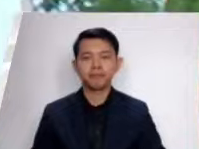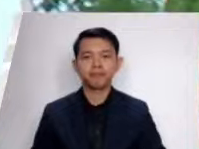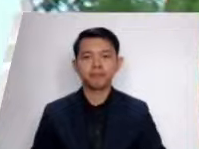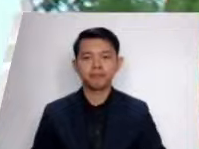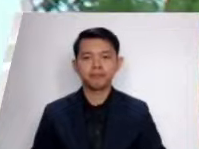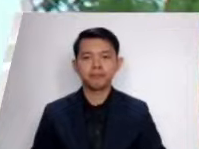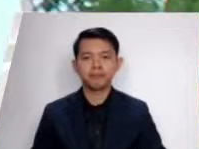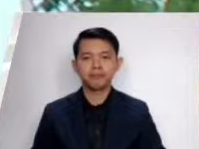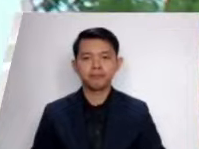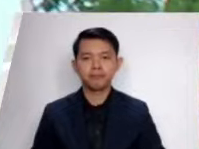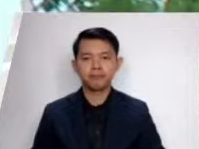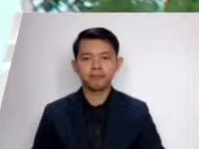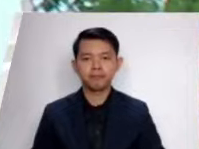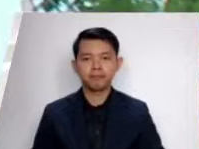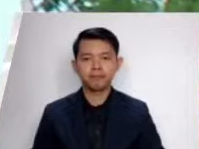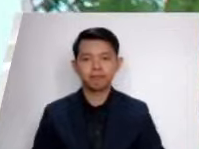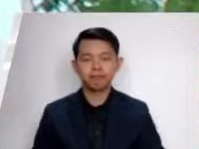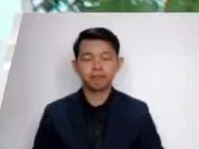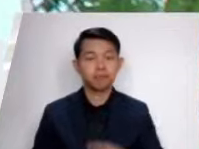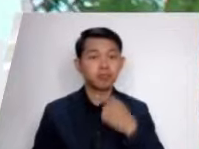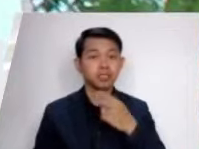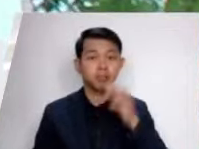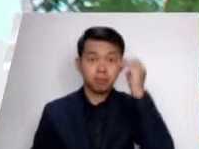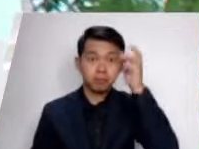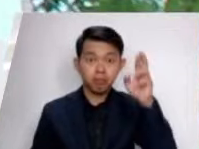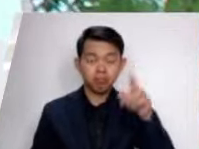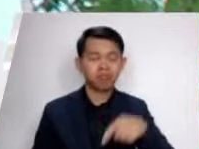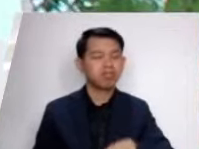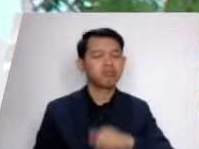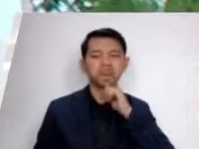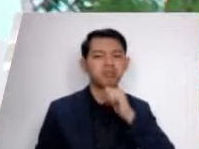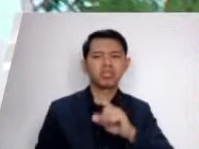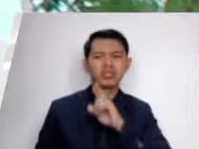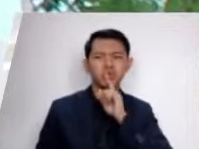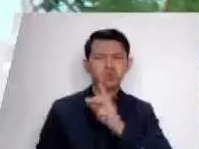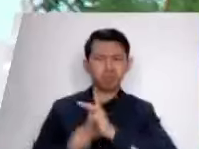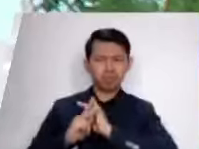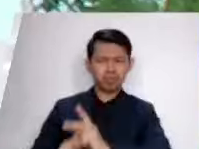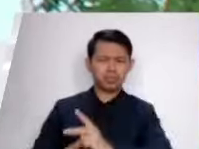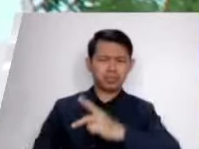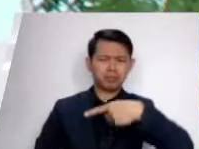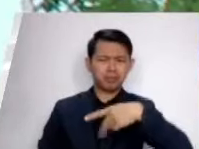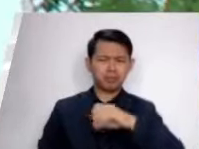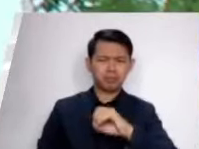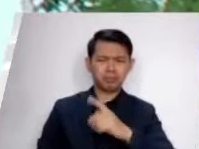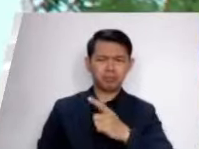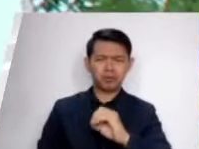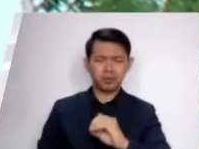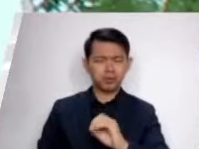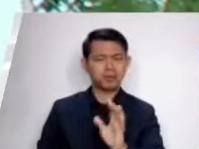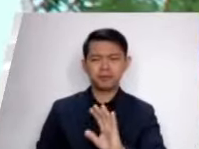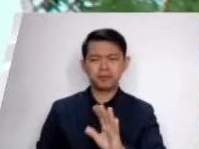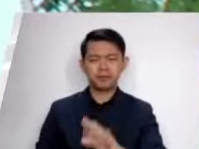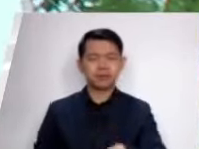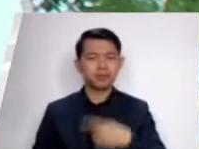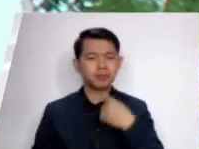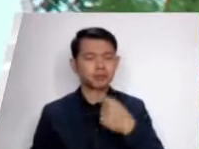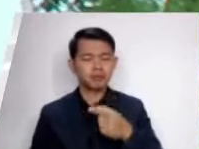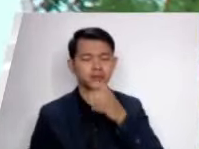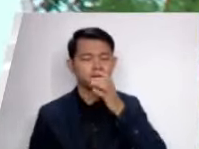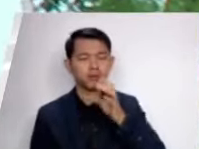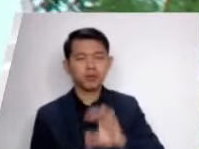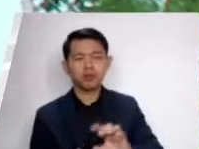Connie, hindi raw siya protektor ng pogo. Yan ang depensa ni Mayor Jaime Capil ng Porac, Pampanga ngayong